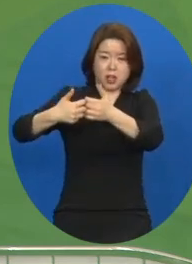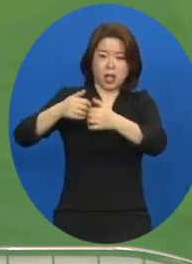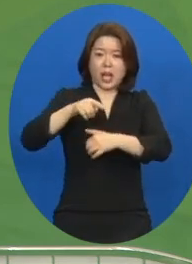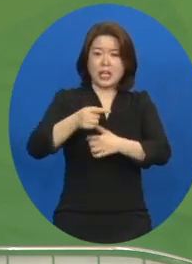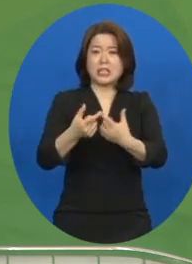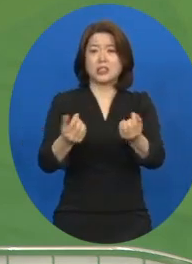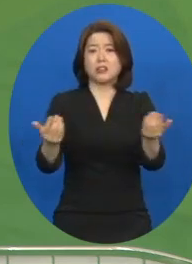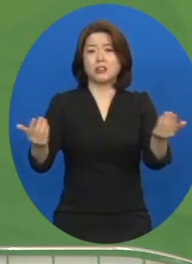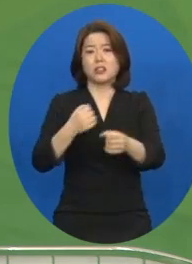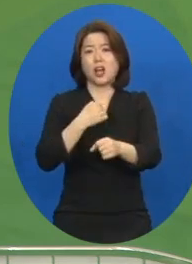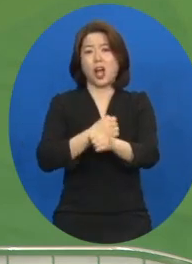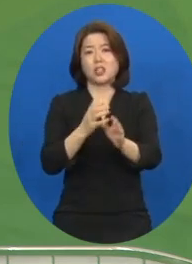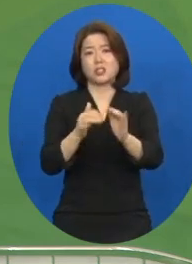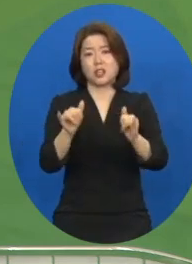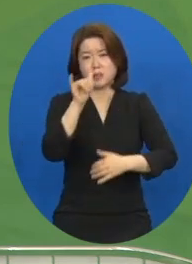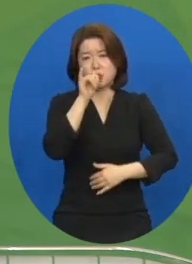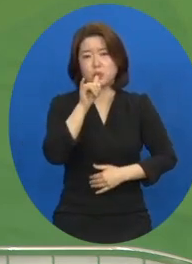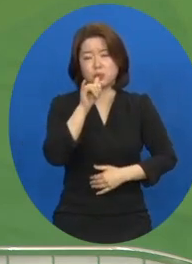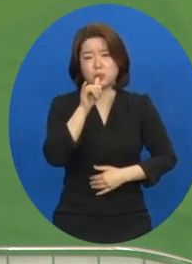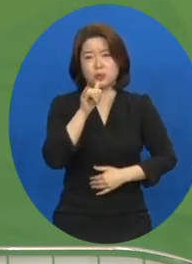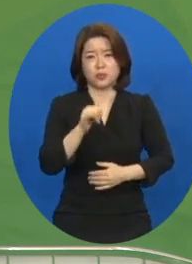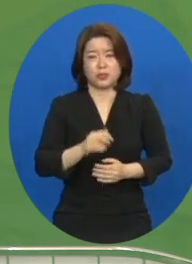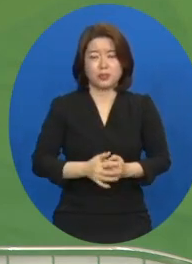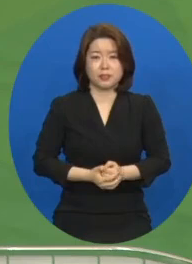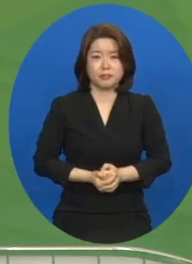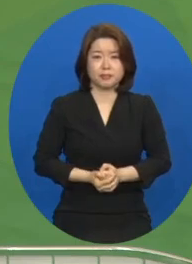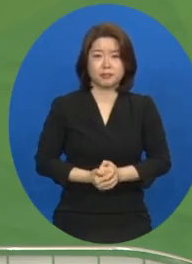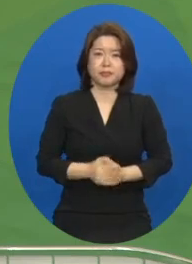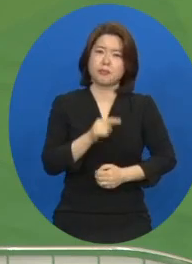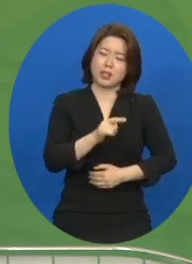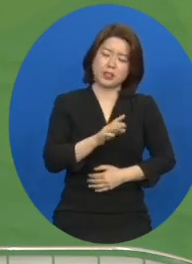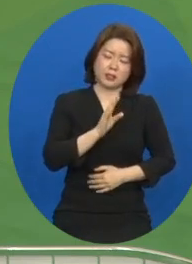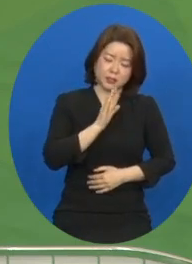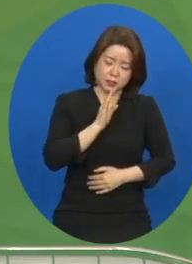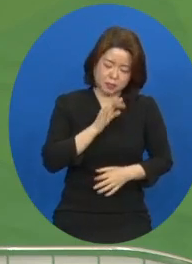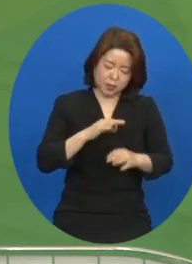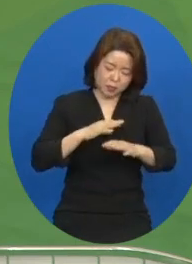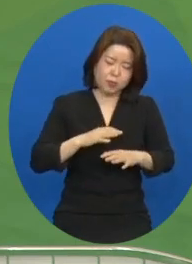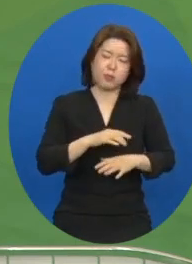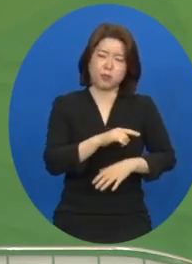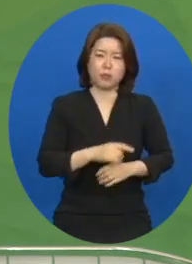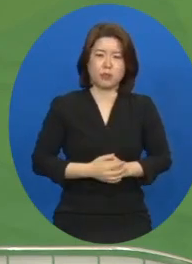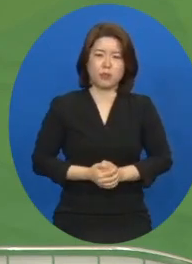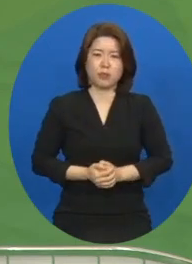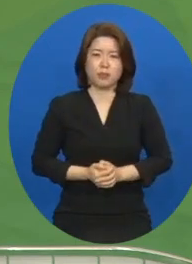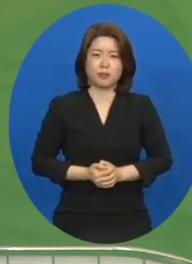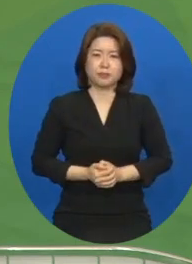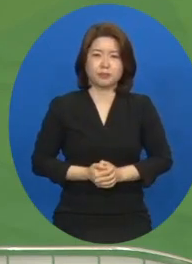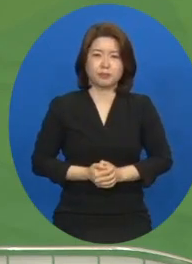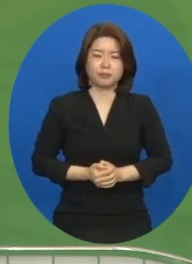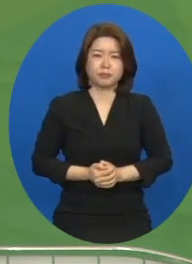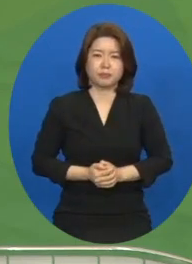하는 사람이 나온다는 거예요. 이게 정말 무서운 거예요.